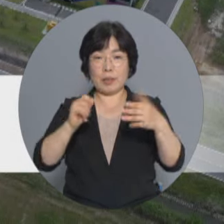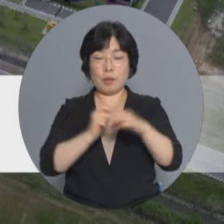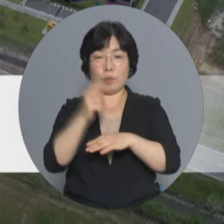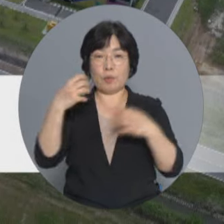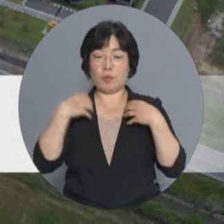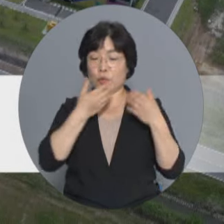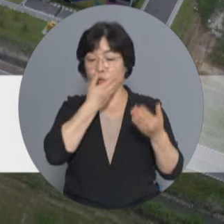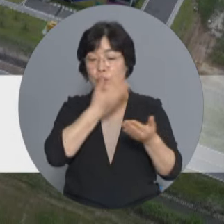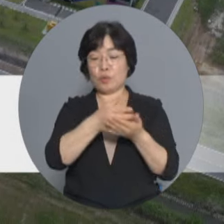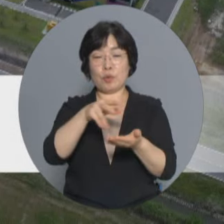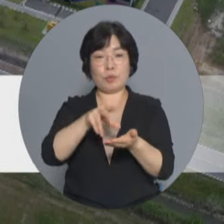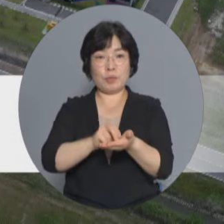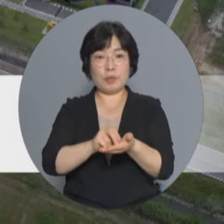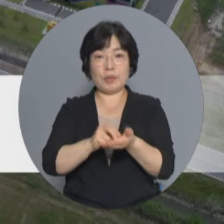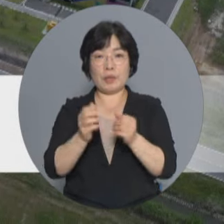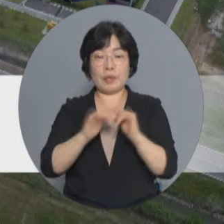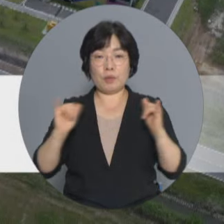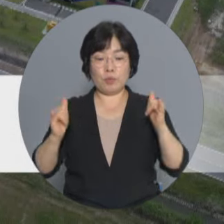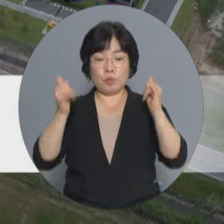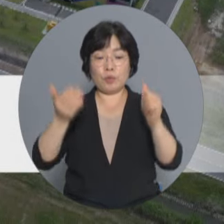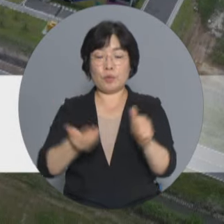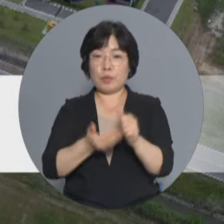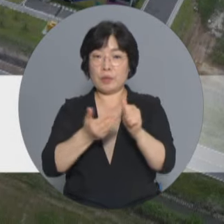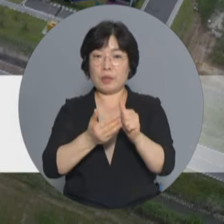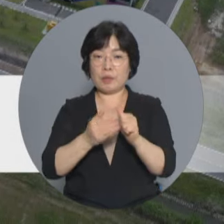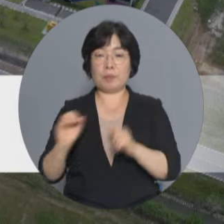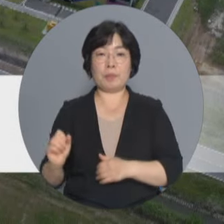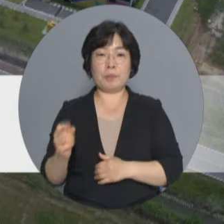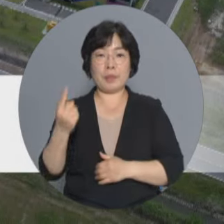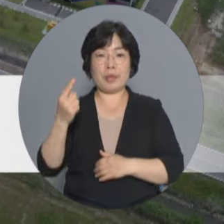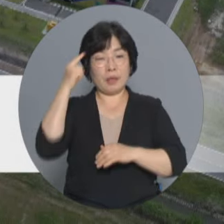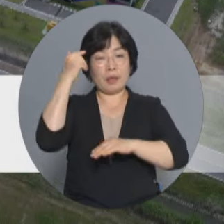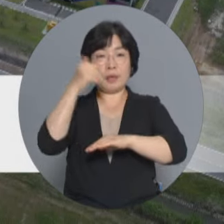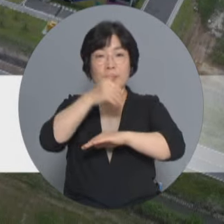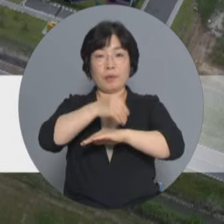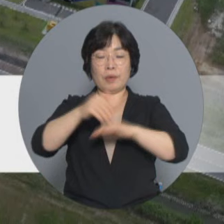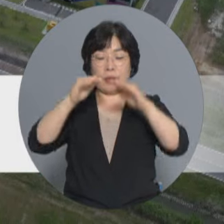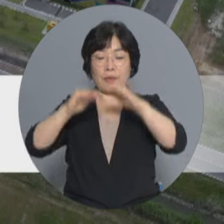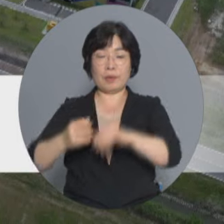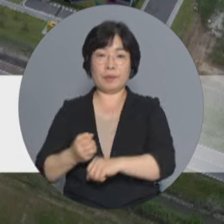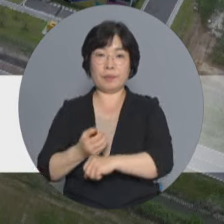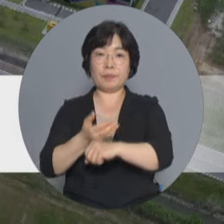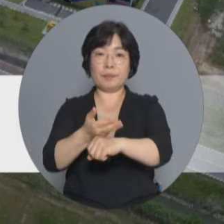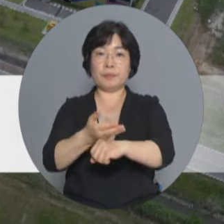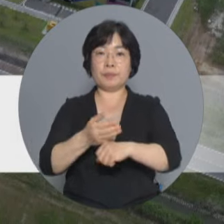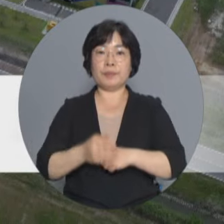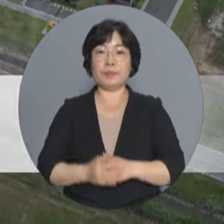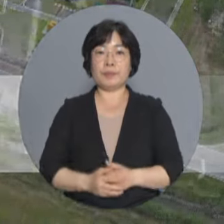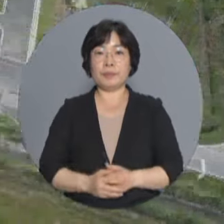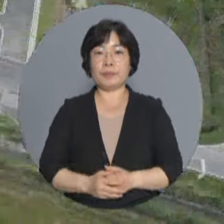고흥군 핵심 사업의 하나인 드론 산업 육성의 기폭제가 될 전망입니다. 최우식 기자입니다.